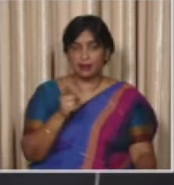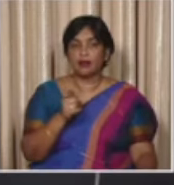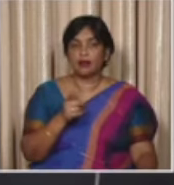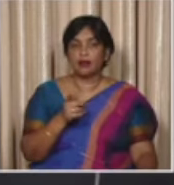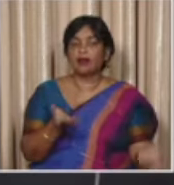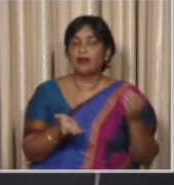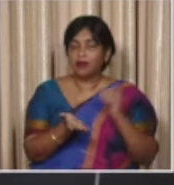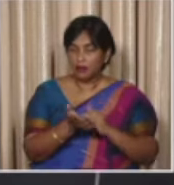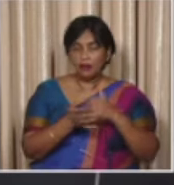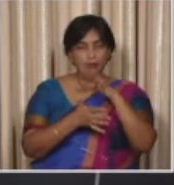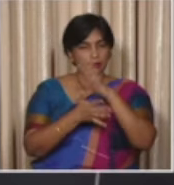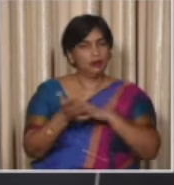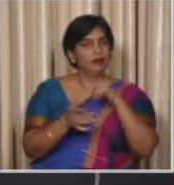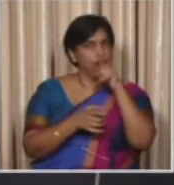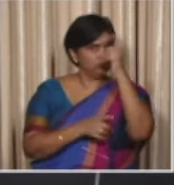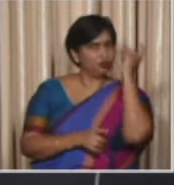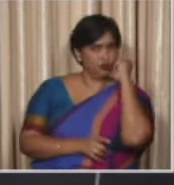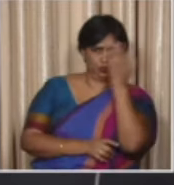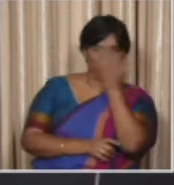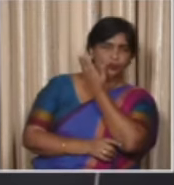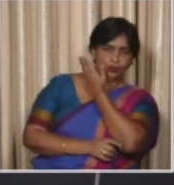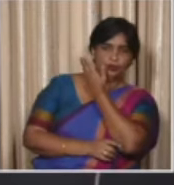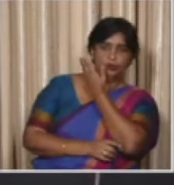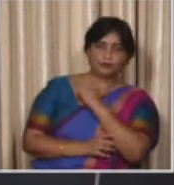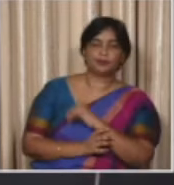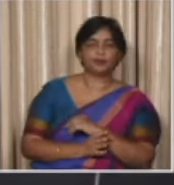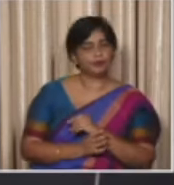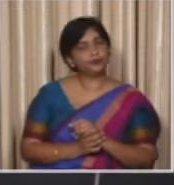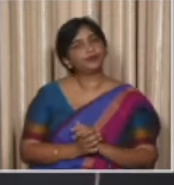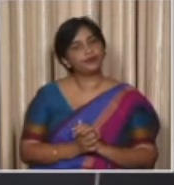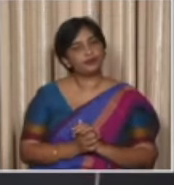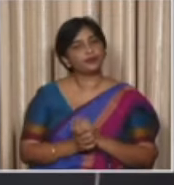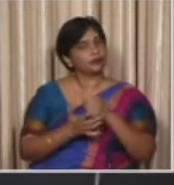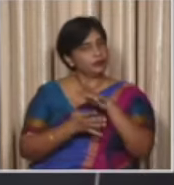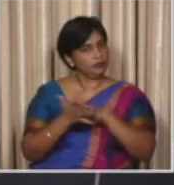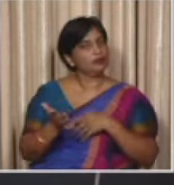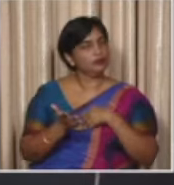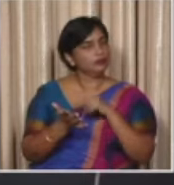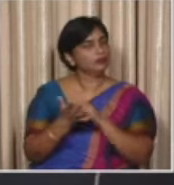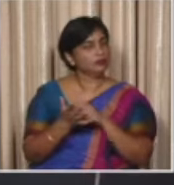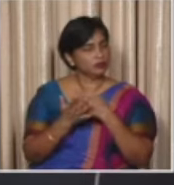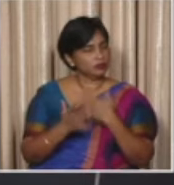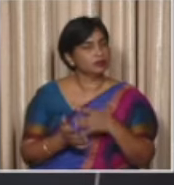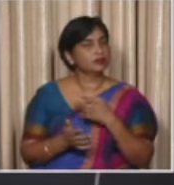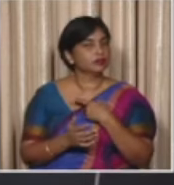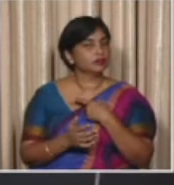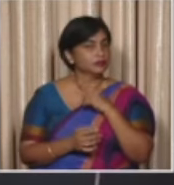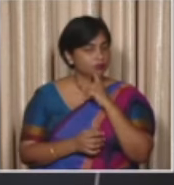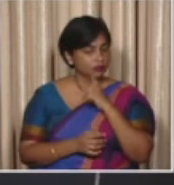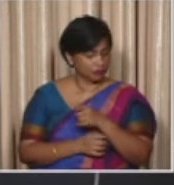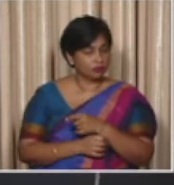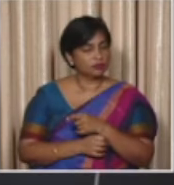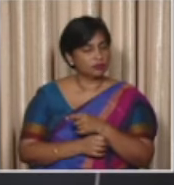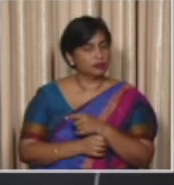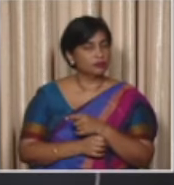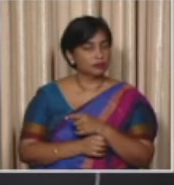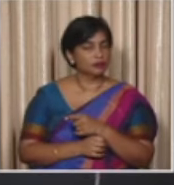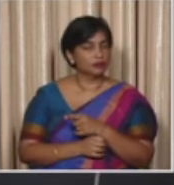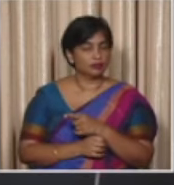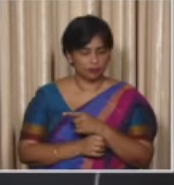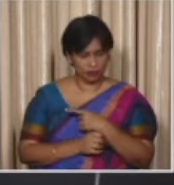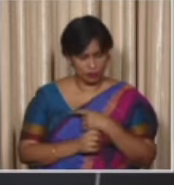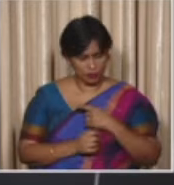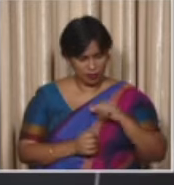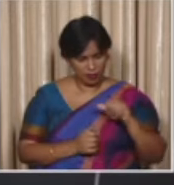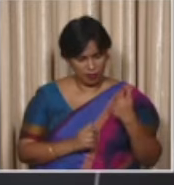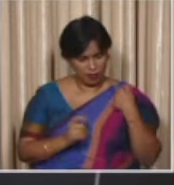නැවත සටහනක් දැම්ම. එතුමල්ලා දන්නවා ඒක. හරි. සටහනකුත් දැම්මම. සටහනක් දාලා මම කිව්වා මේක වෙන් කළා තියෙන